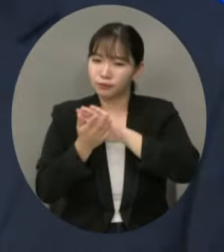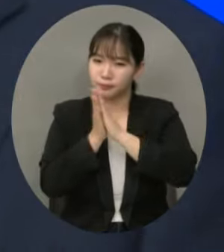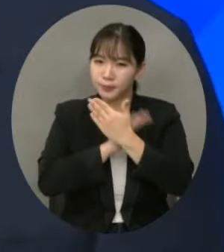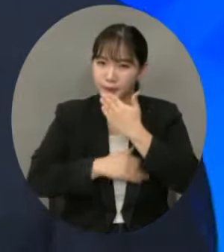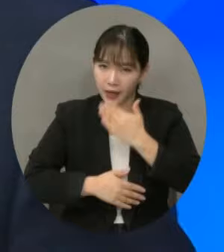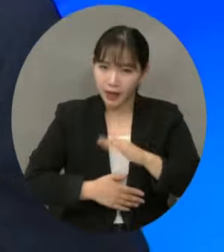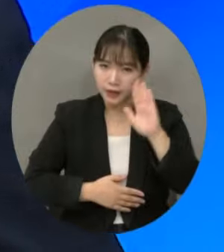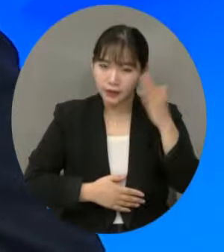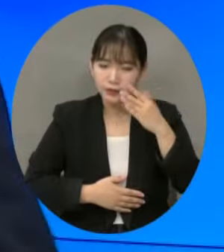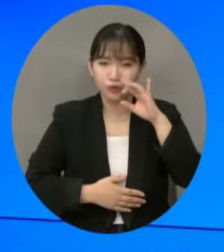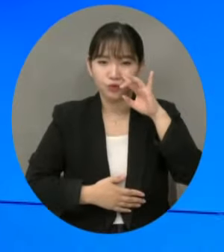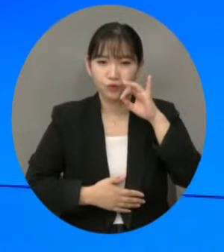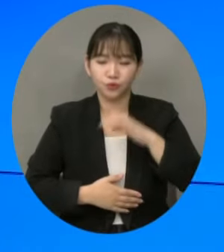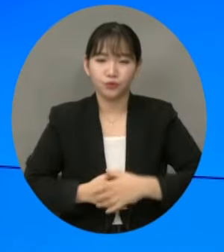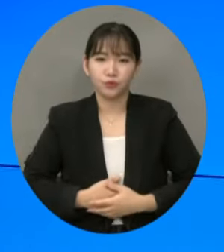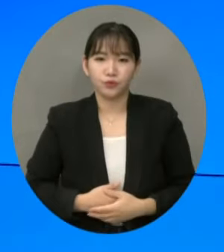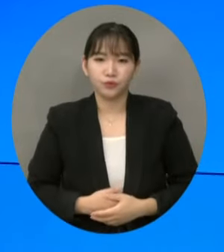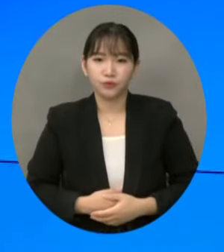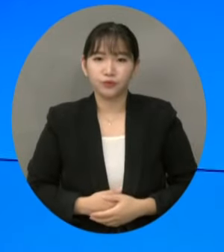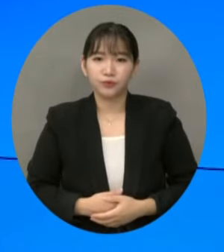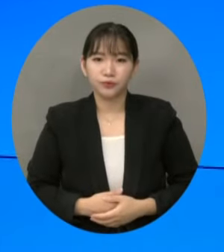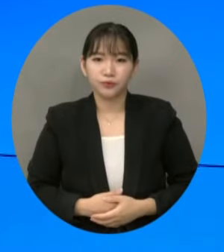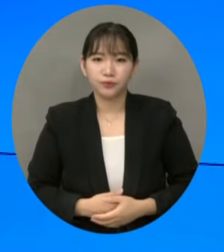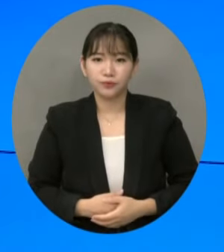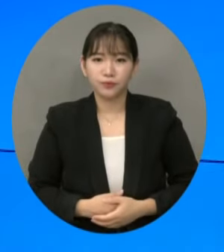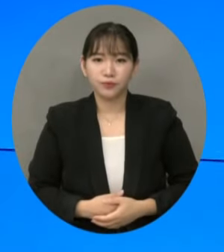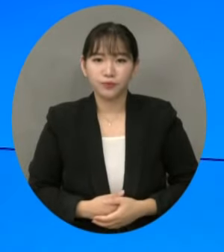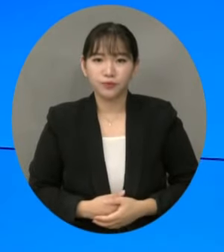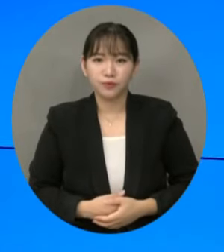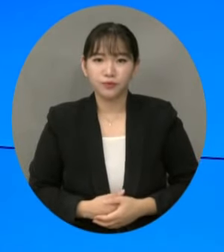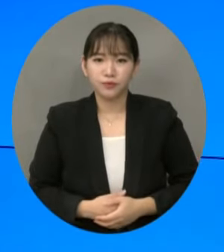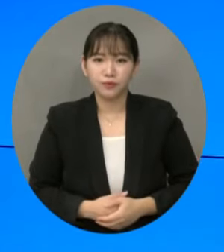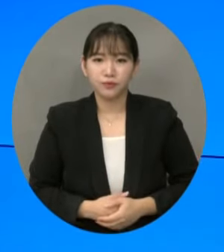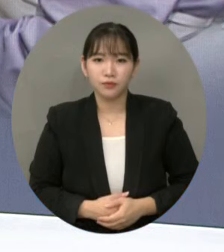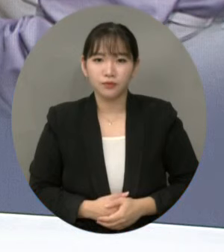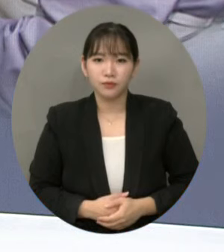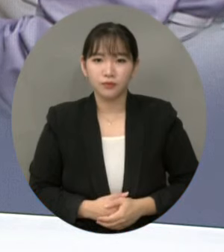있을지 관심이 모아지고 있습니다. MBC 뉴스 서희령입니다.